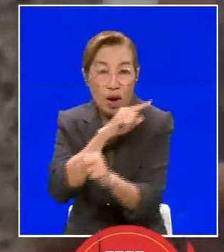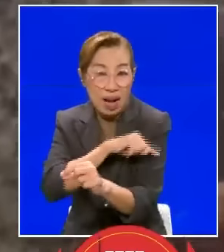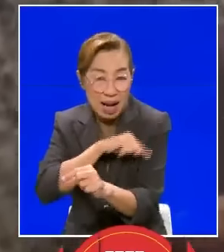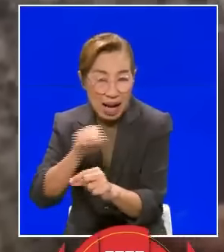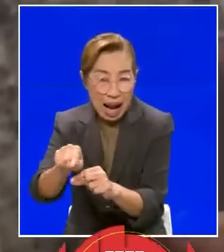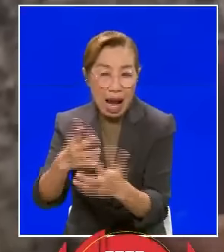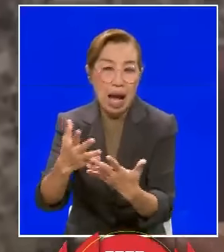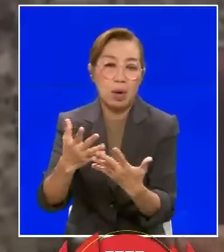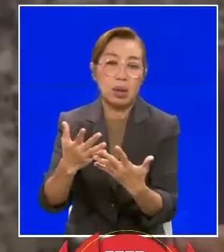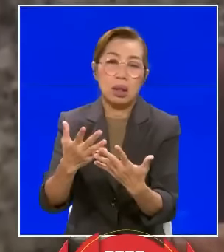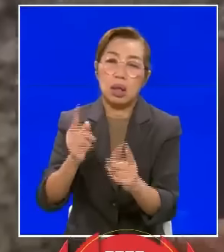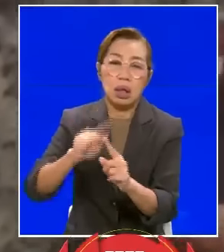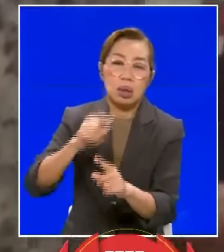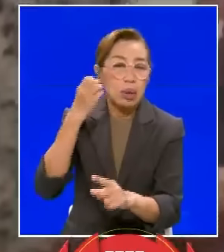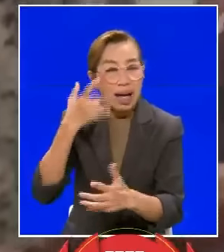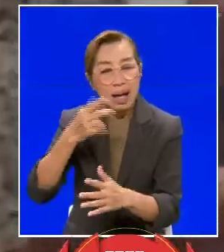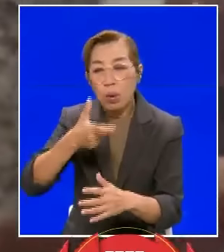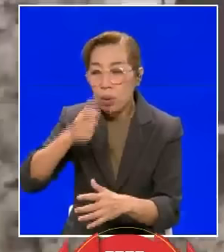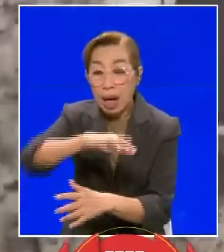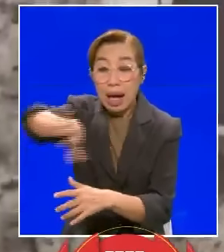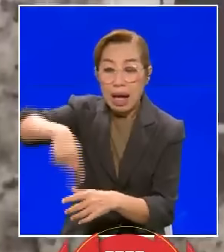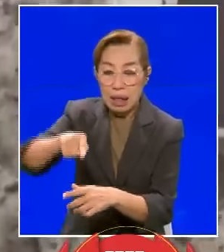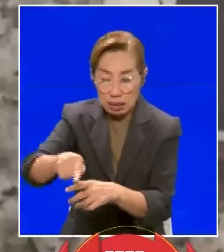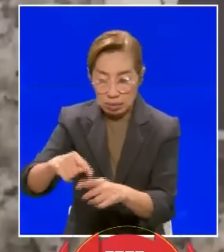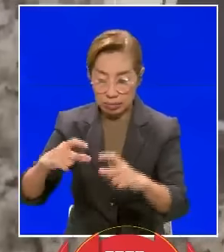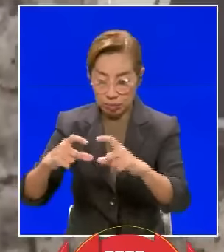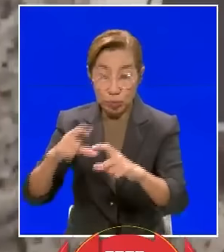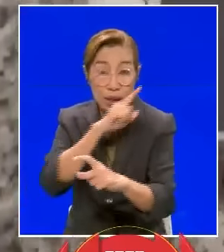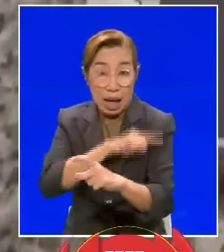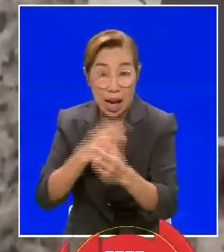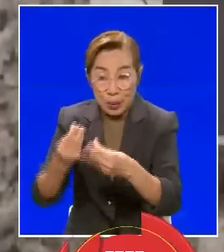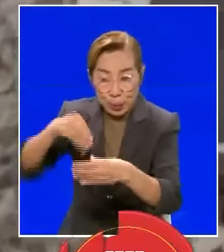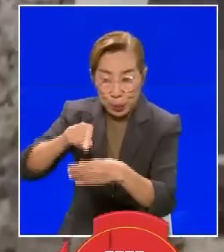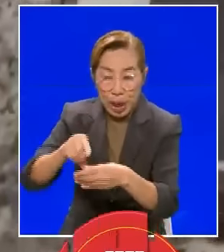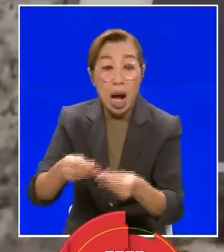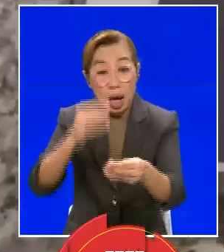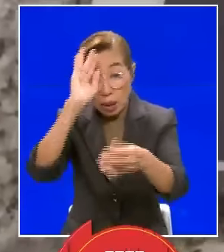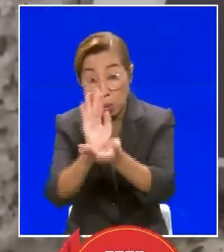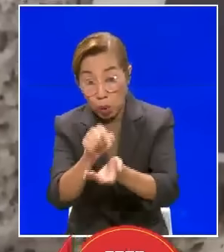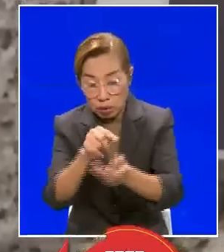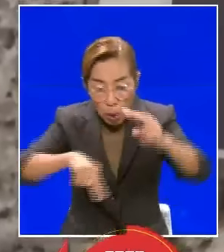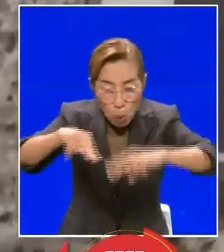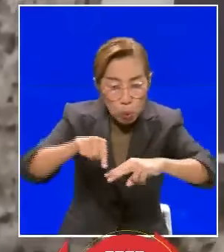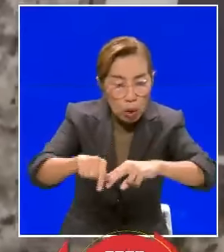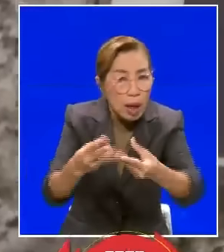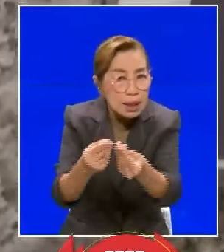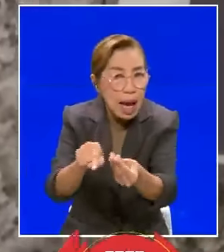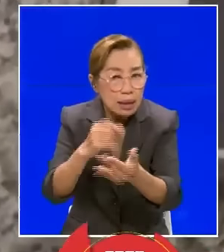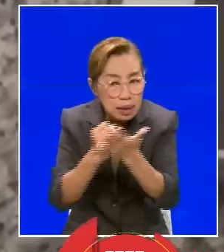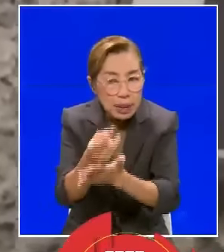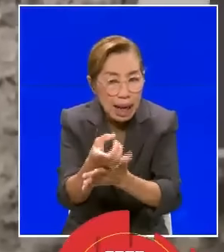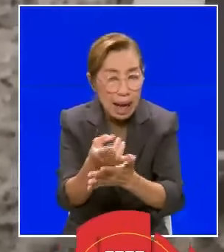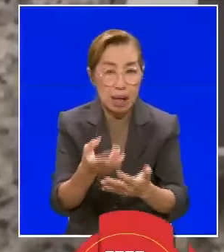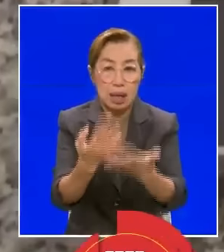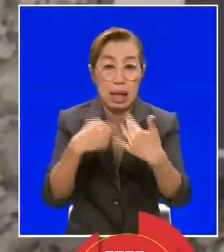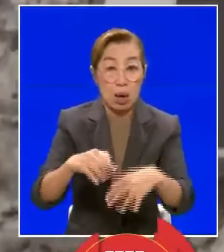ให้กองพิสูจน์หลักฐานตำรวจตรวจสอบผงสีขาวที่อยู่ในซองว่าเป็นสารเสพติดชนิดใดนะครับพร้อมกับตรวจ